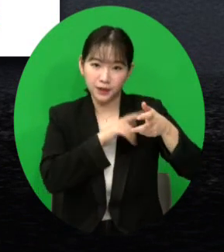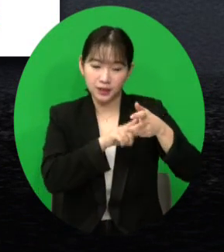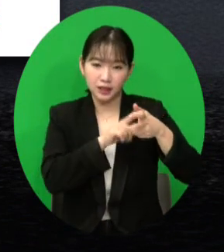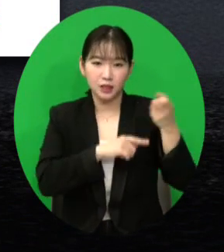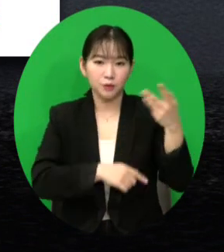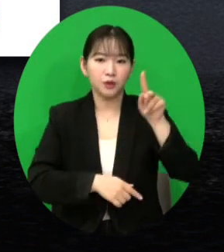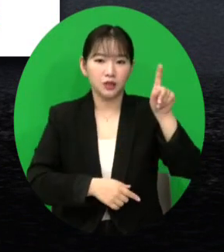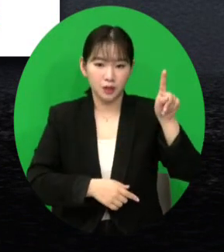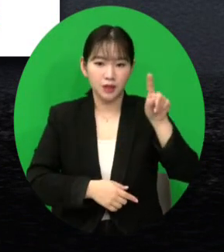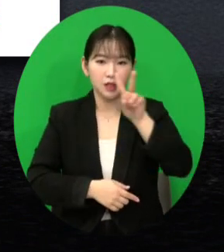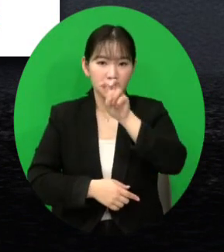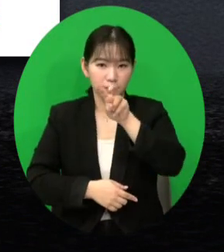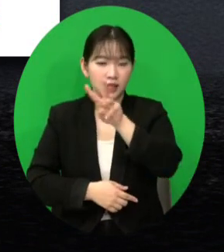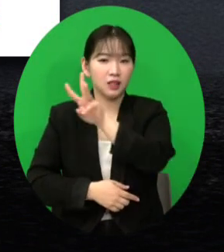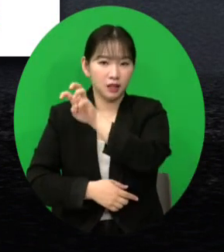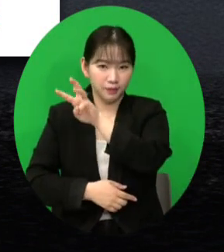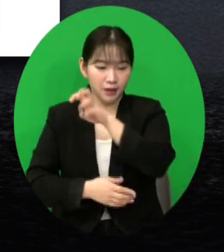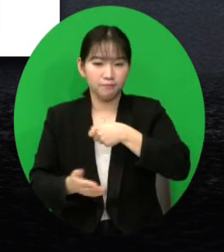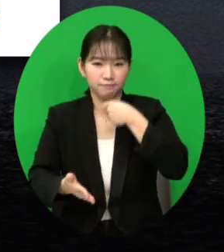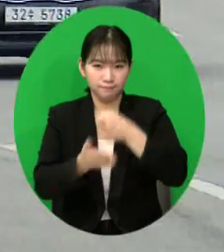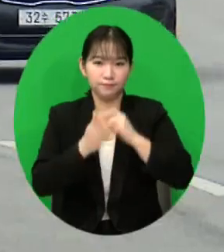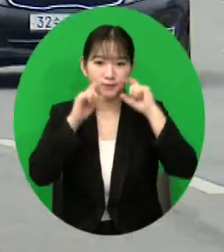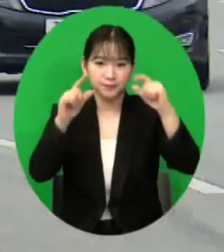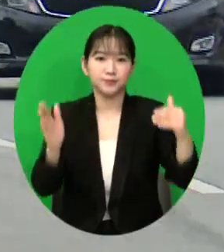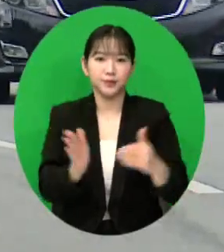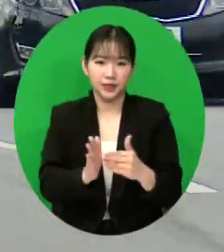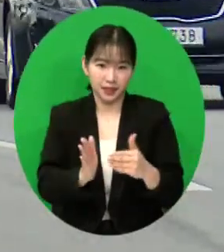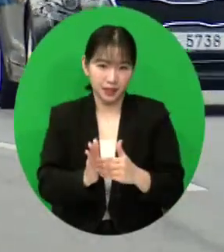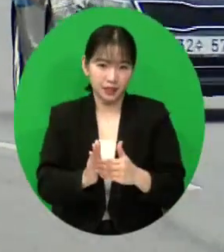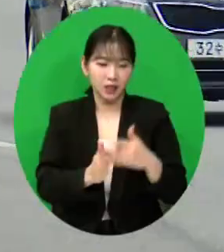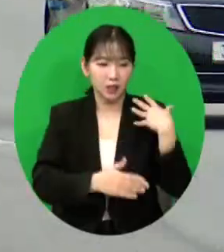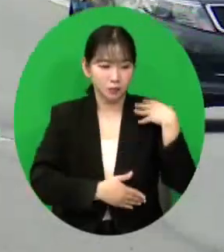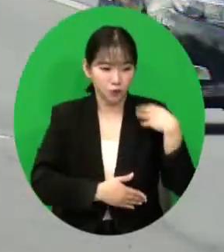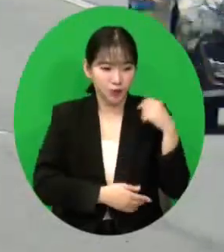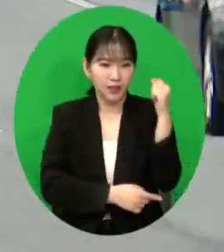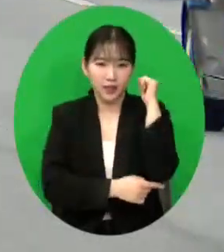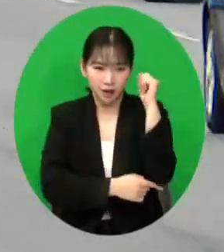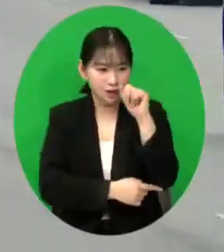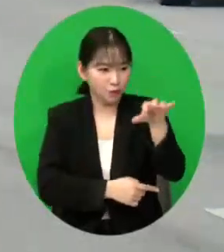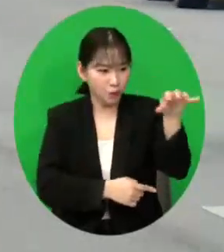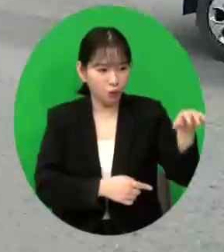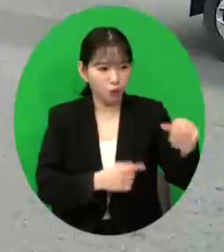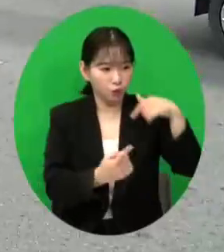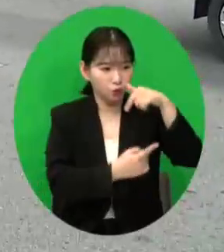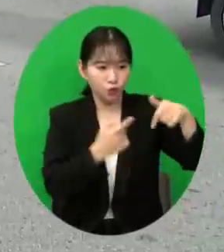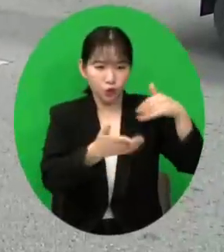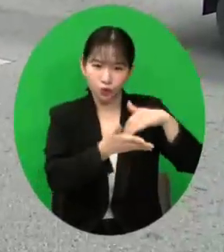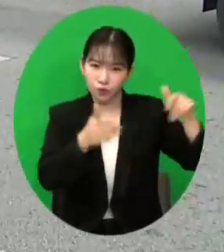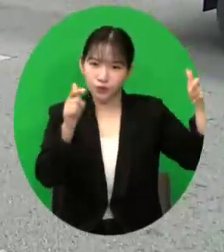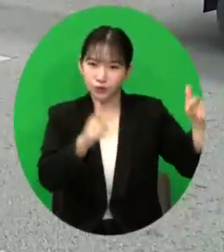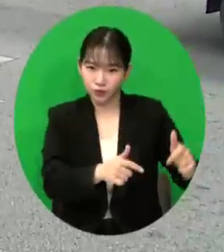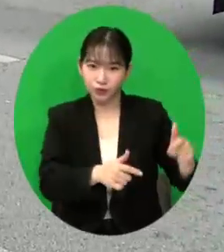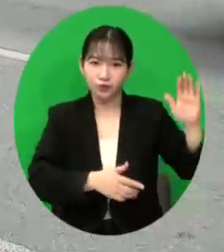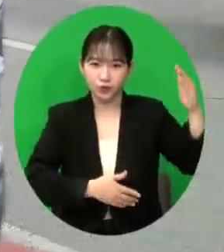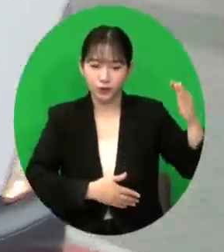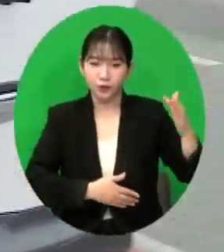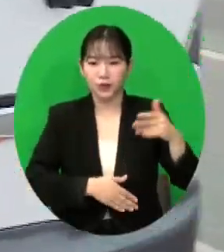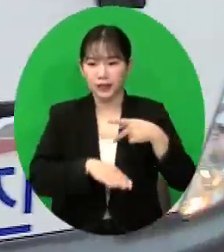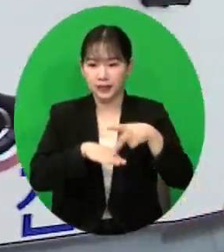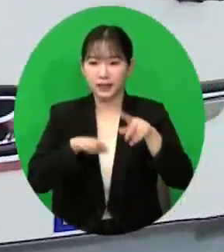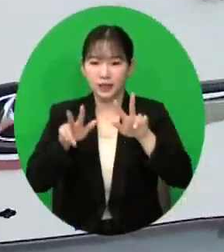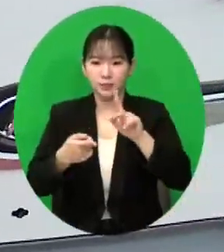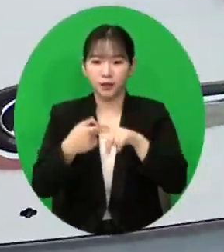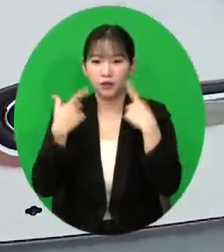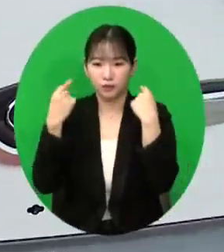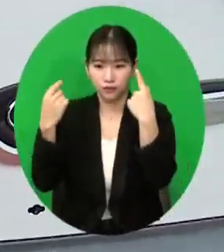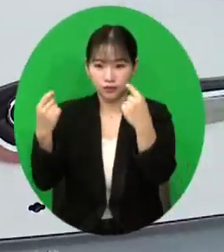11번과 22번, 33번으로 부여됐습니다. 무안과 영암 등은 운행 대수와 횟수가 감축되고 신안은